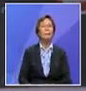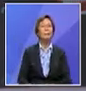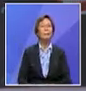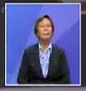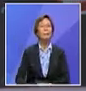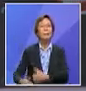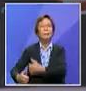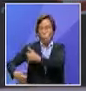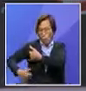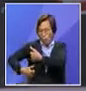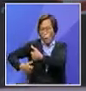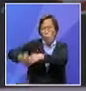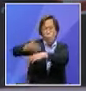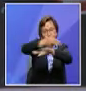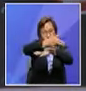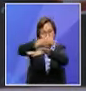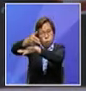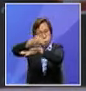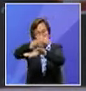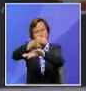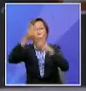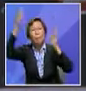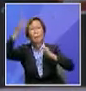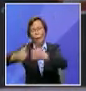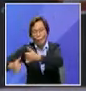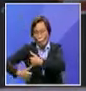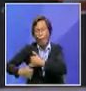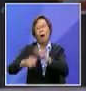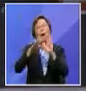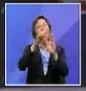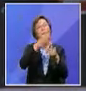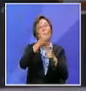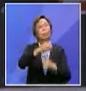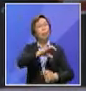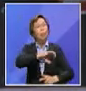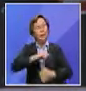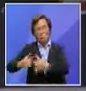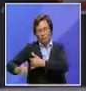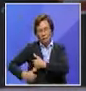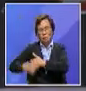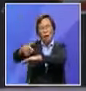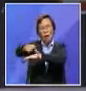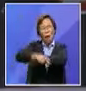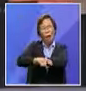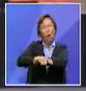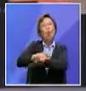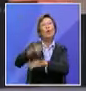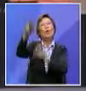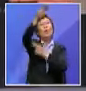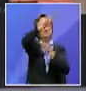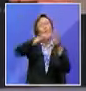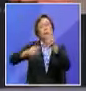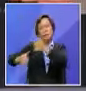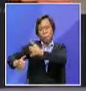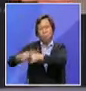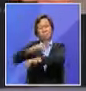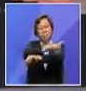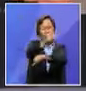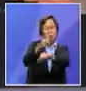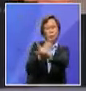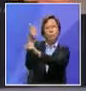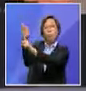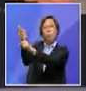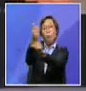Angkatan bersenjata kita. Bila dikatakan polis diraja, angkatan tentera, laut, udara dan darat, itu masing-masing